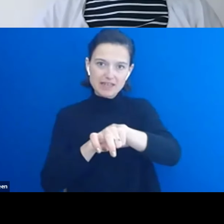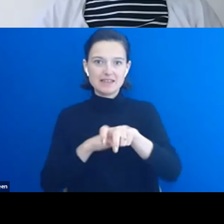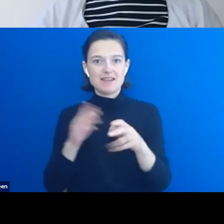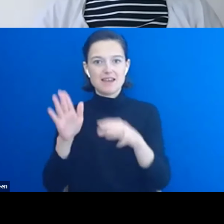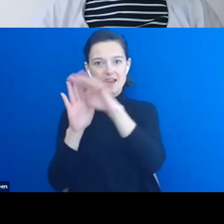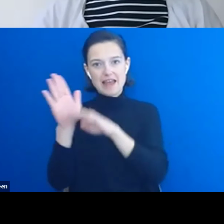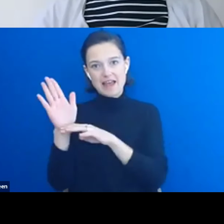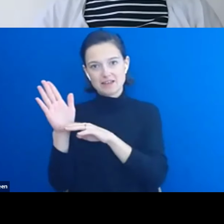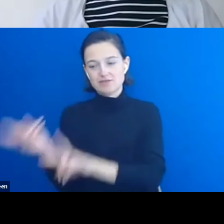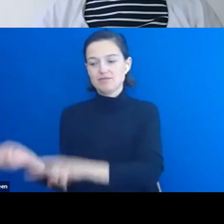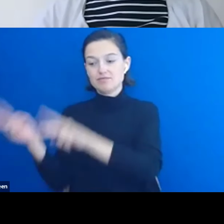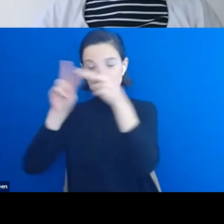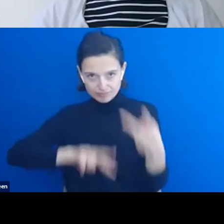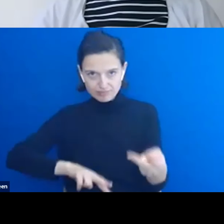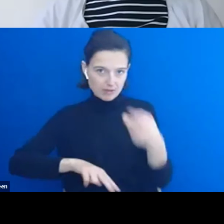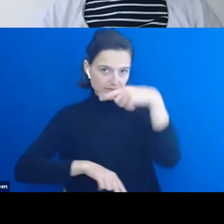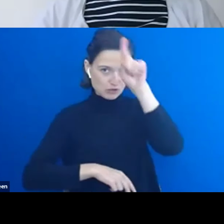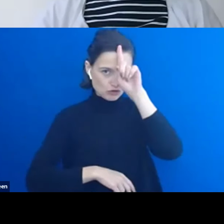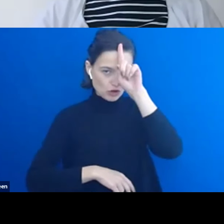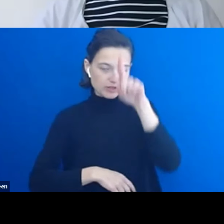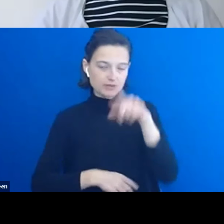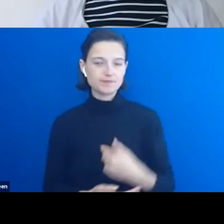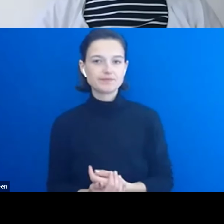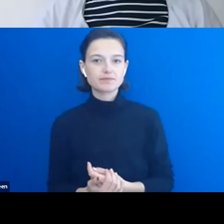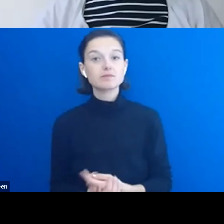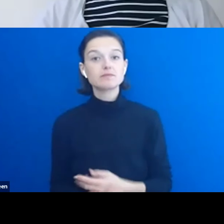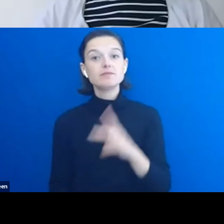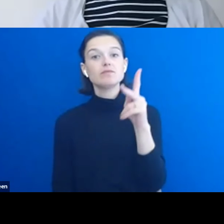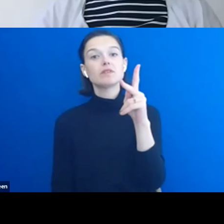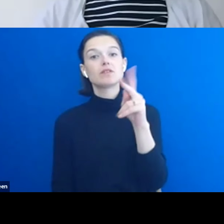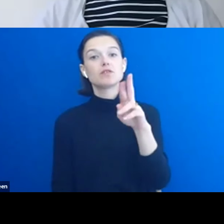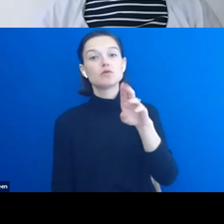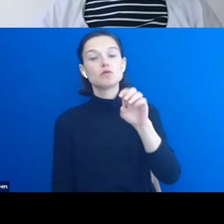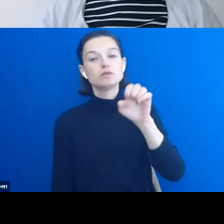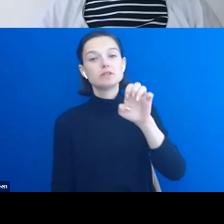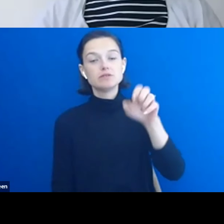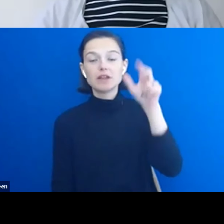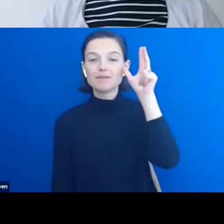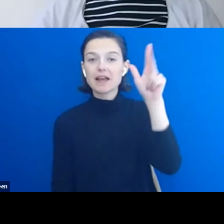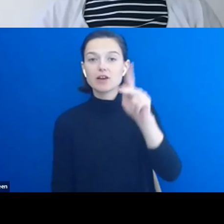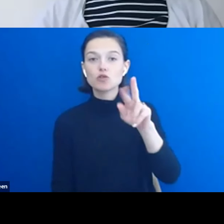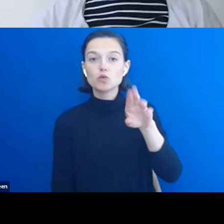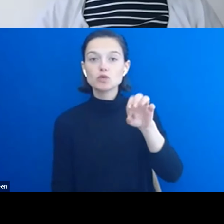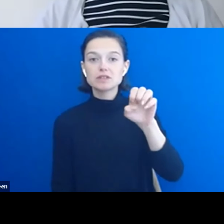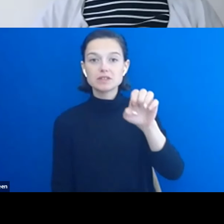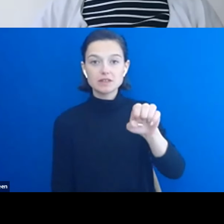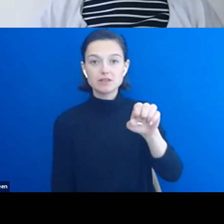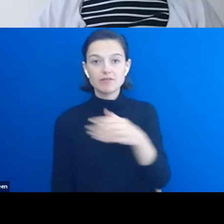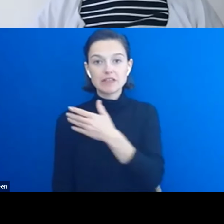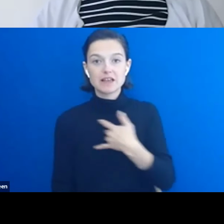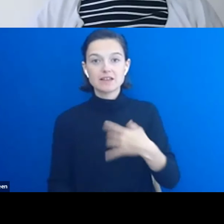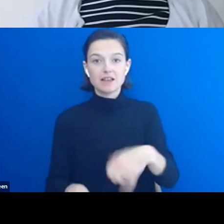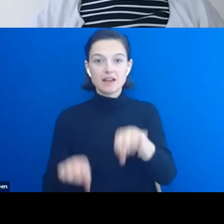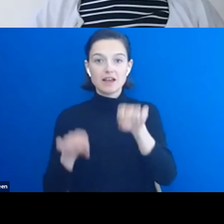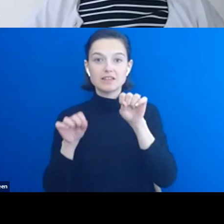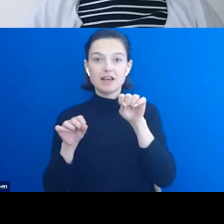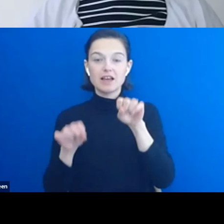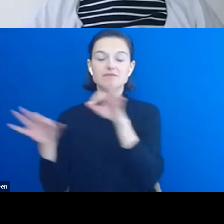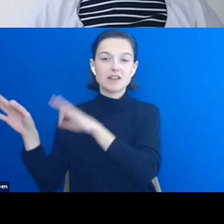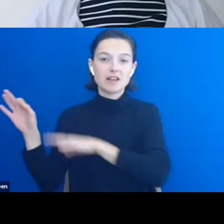wird. Herr Kruse, Clemens ist der Leiter der Landesfachstelle für Barrierefreiheit in Sachsen-Anhalt. war